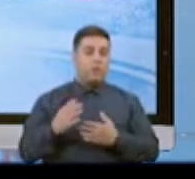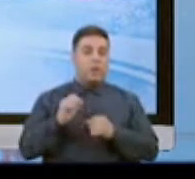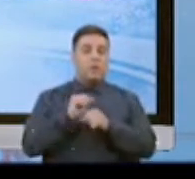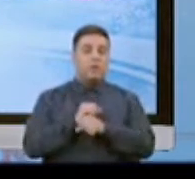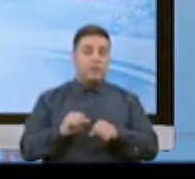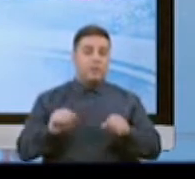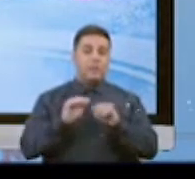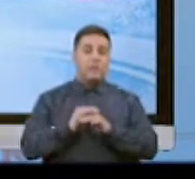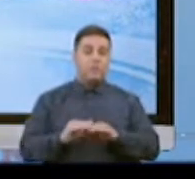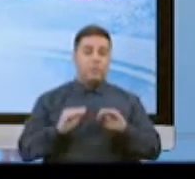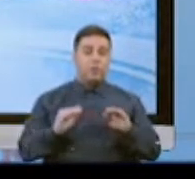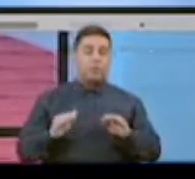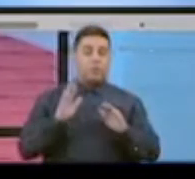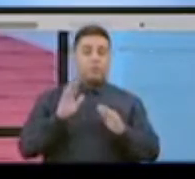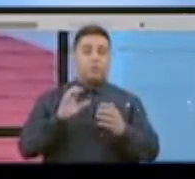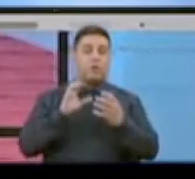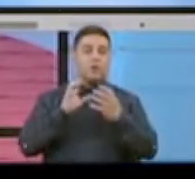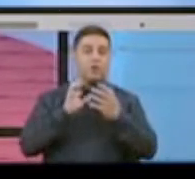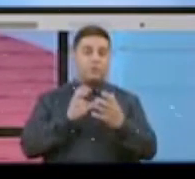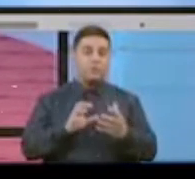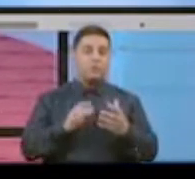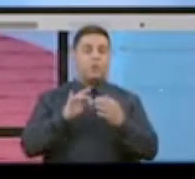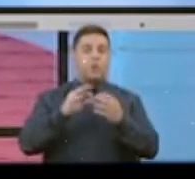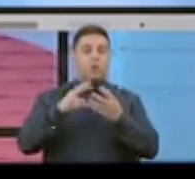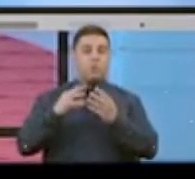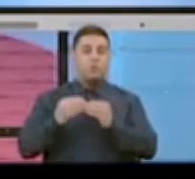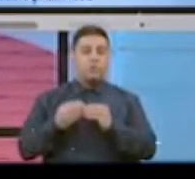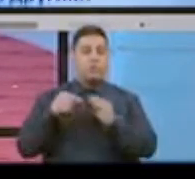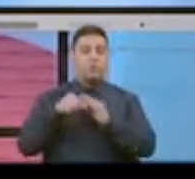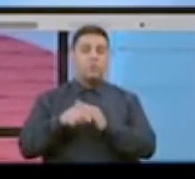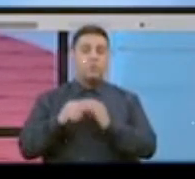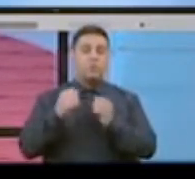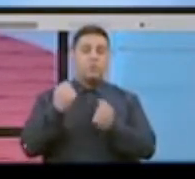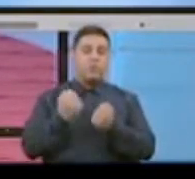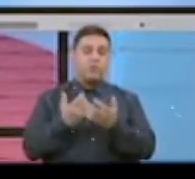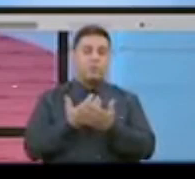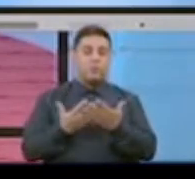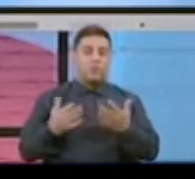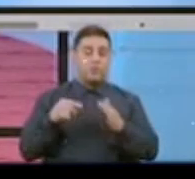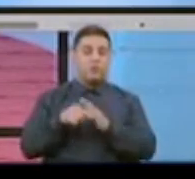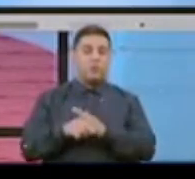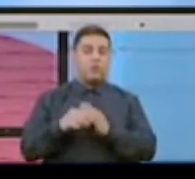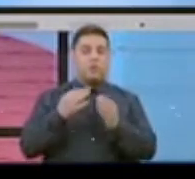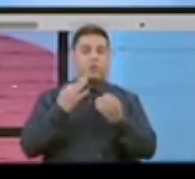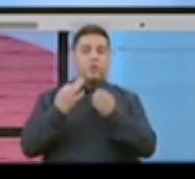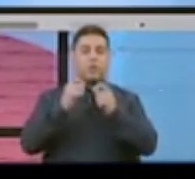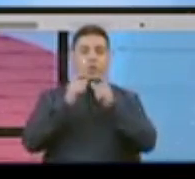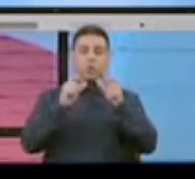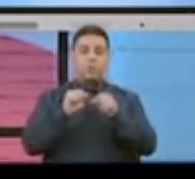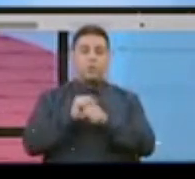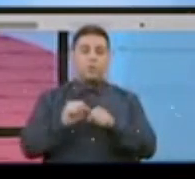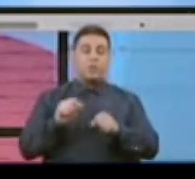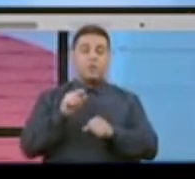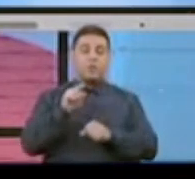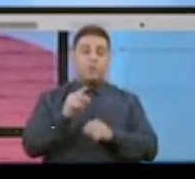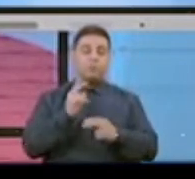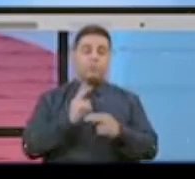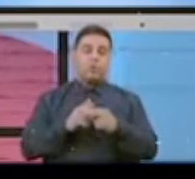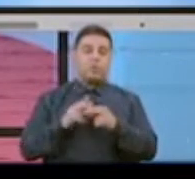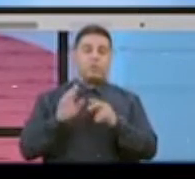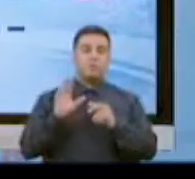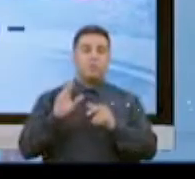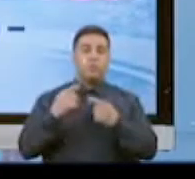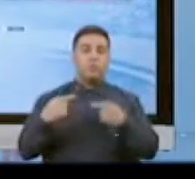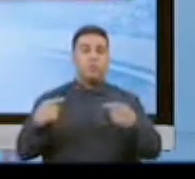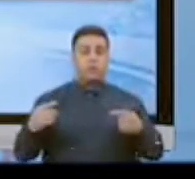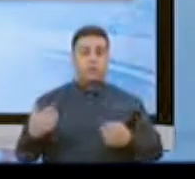Нельзя, ребята, в общественном транспорте шуметь и мешать остальным. Не разговаривай громко, ты мешаешь другим.